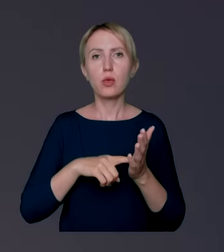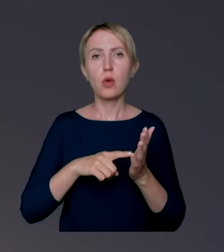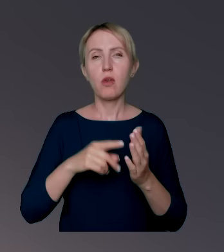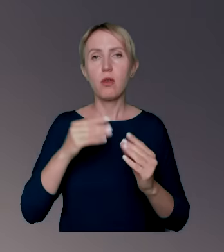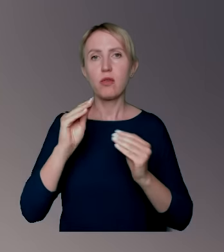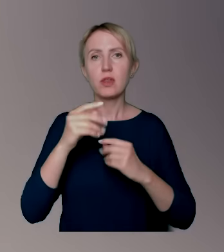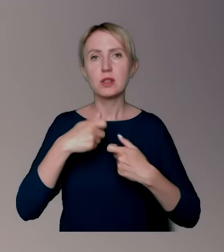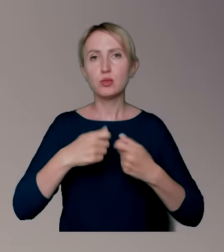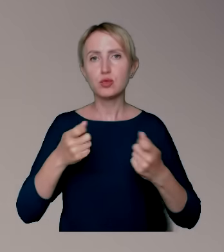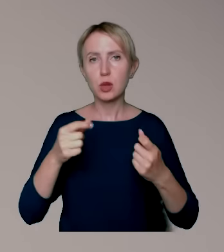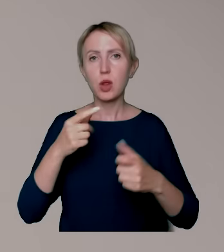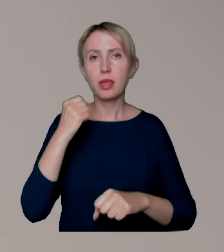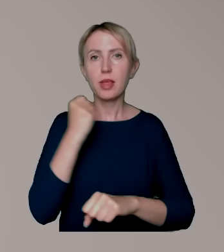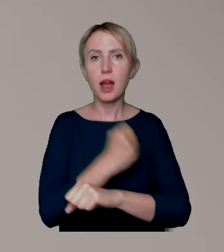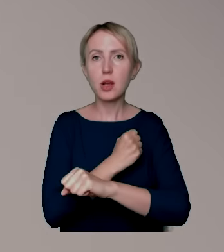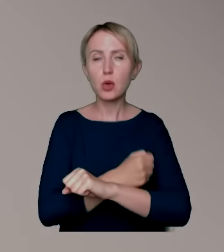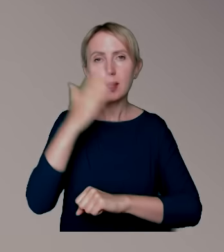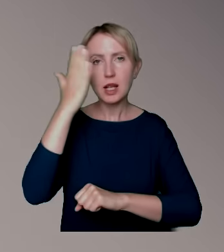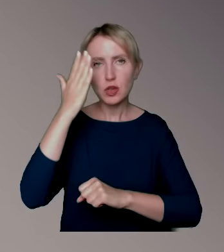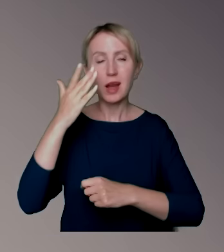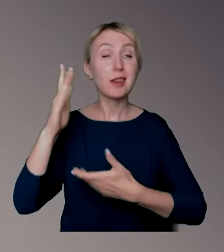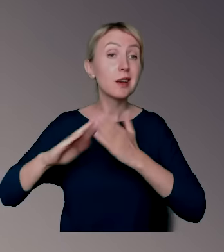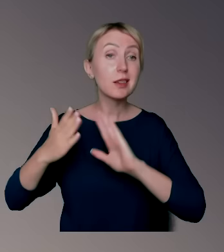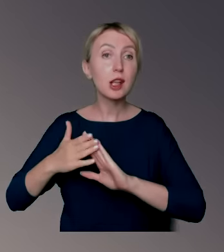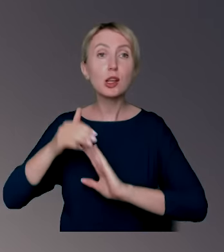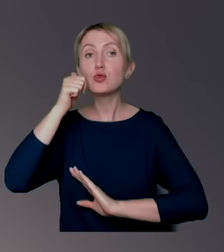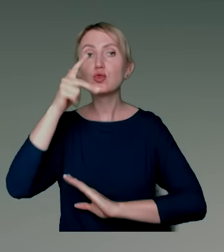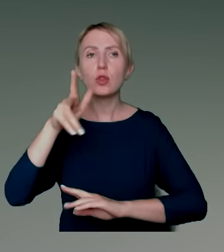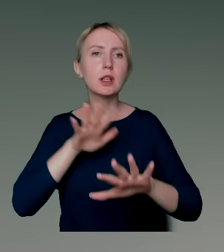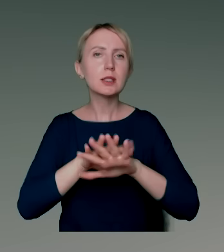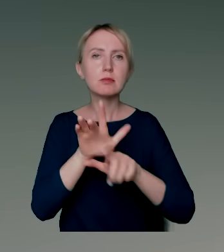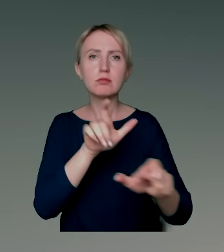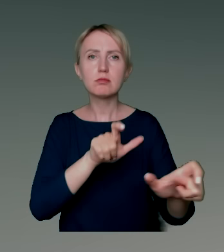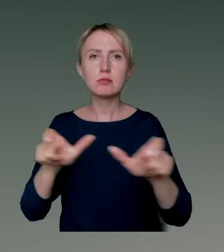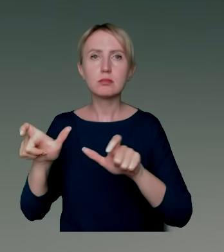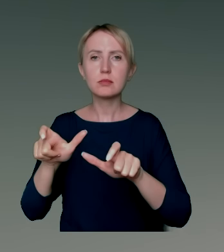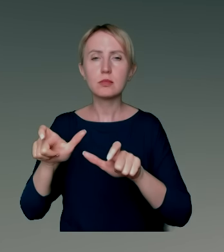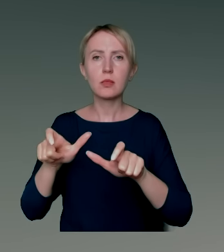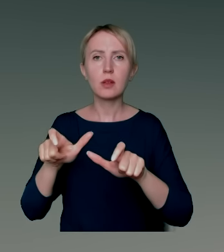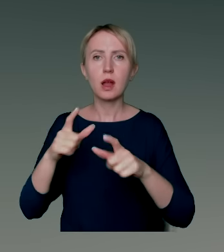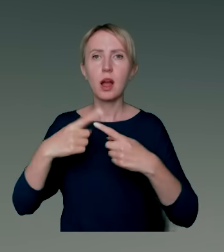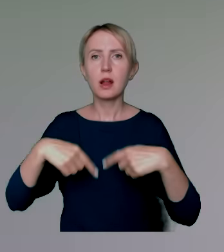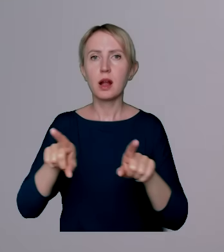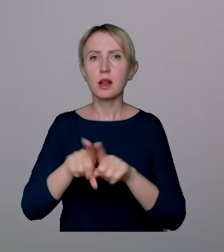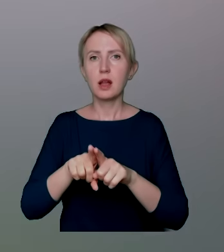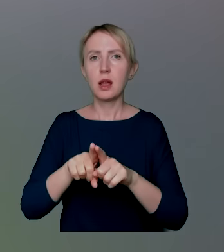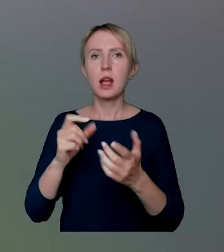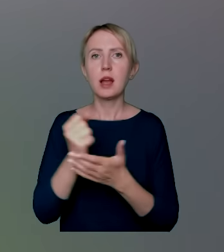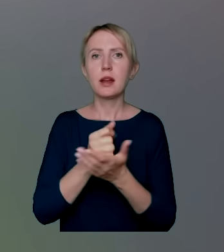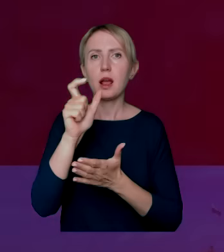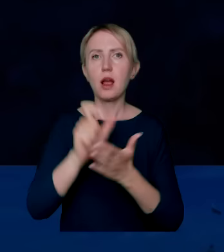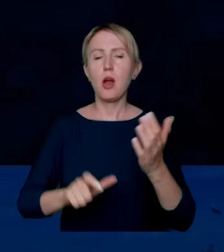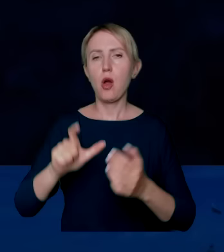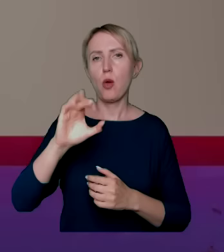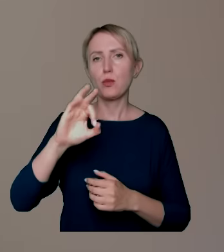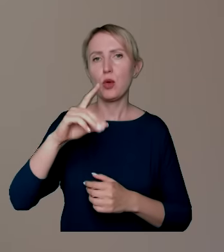sprzedażą tego narkotyku na czarnym rynku wprowadzono codzienny system monitorowania wystawiania i realizacji recept na opioidy, w tym